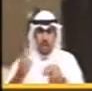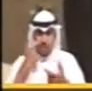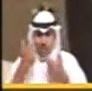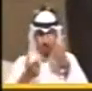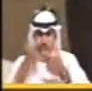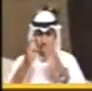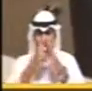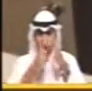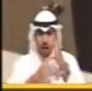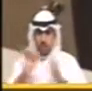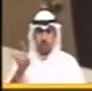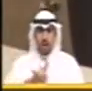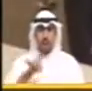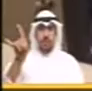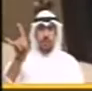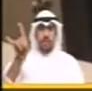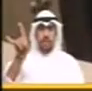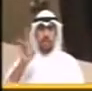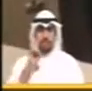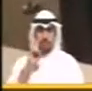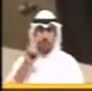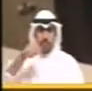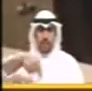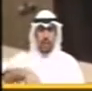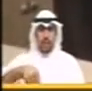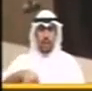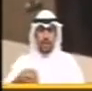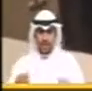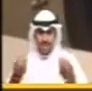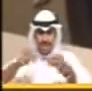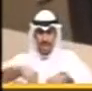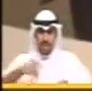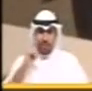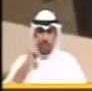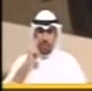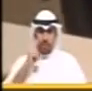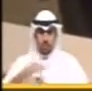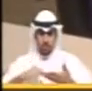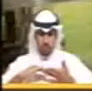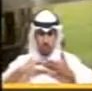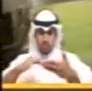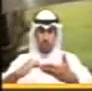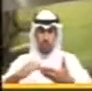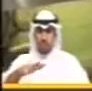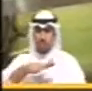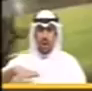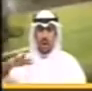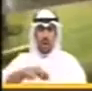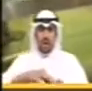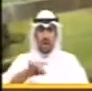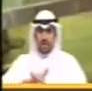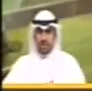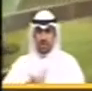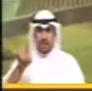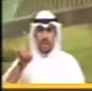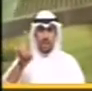من عدد العناصر الأمنية على أنحاء مطار الكويت الدولي لتوفير المساعدة ولخدمة الركاب جميعا سواء كانوا